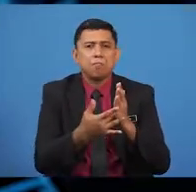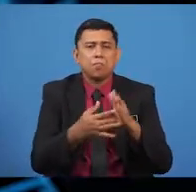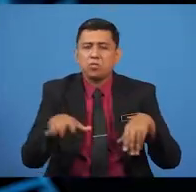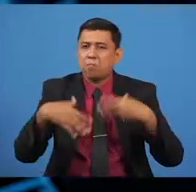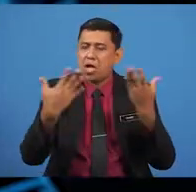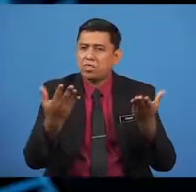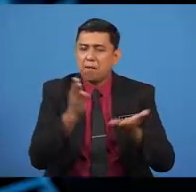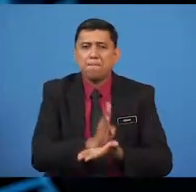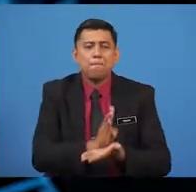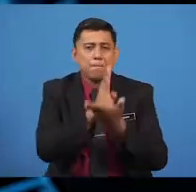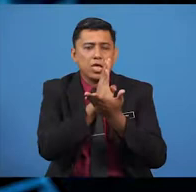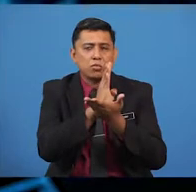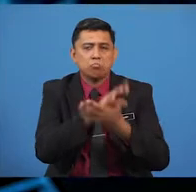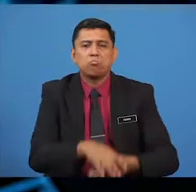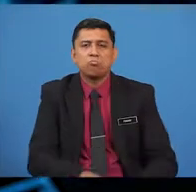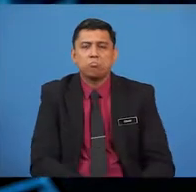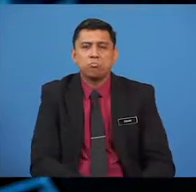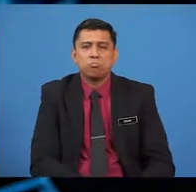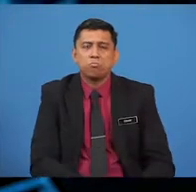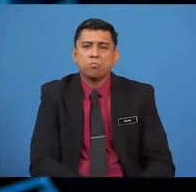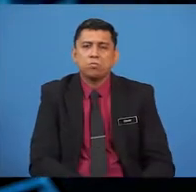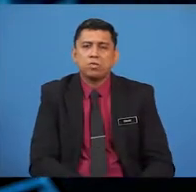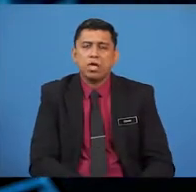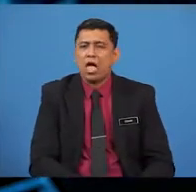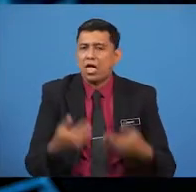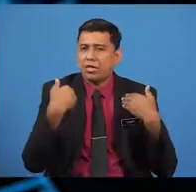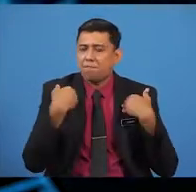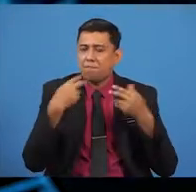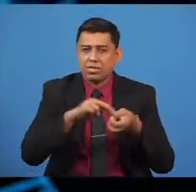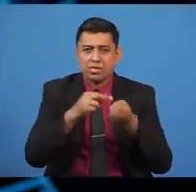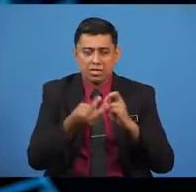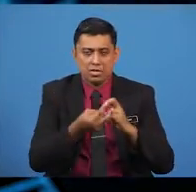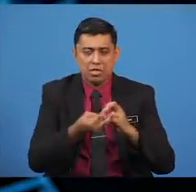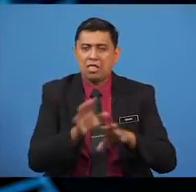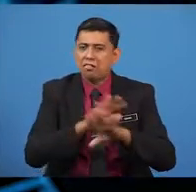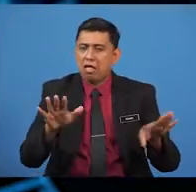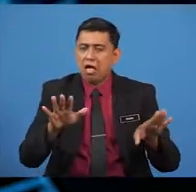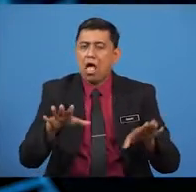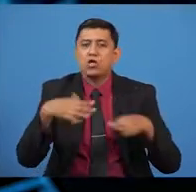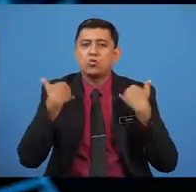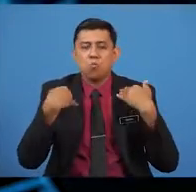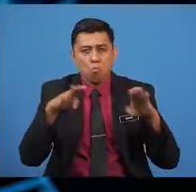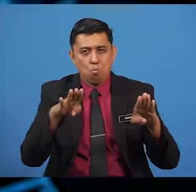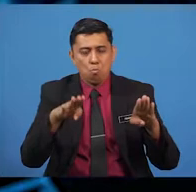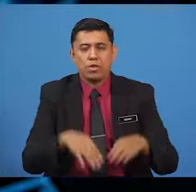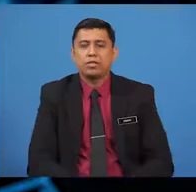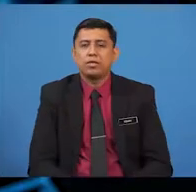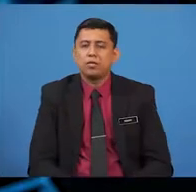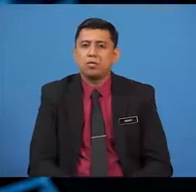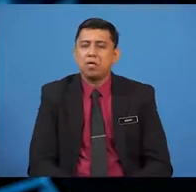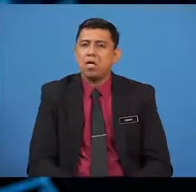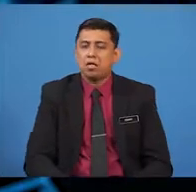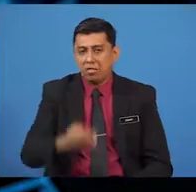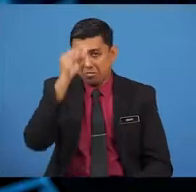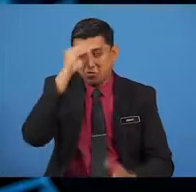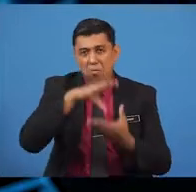telah banyak membantu pasangan suami isteri yang mengalami masalah ketidaksuburan dan pasangan